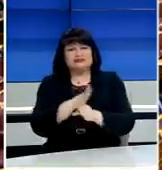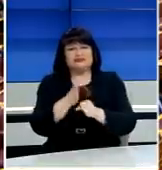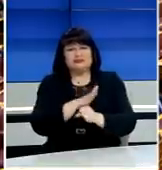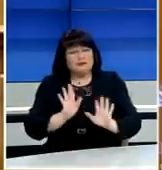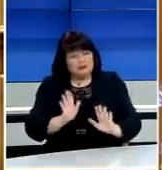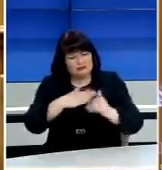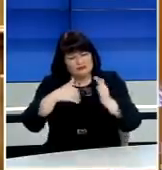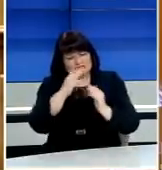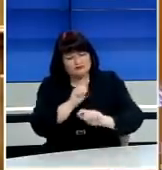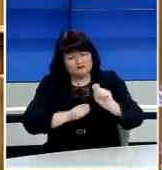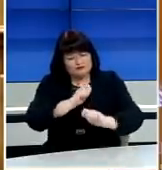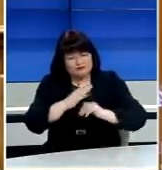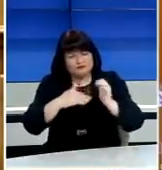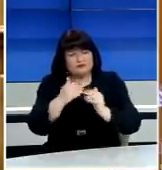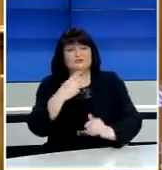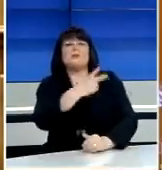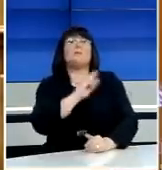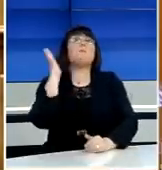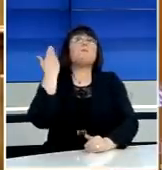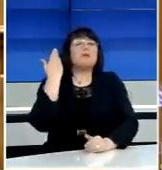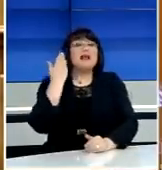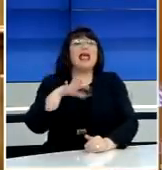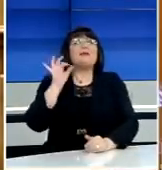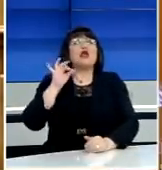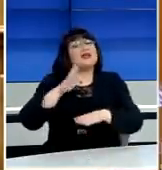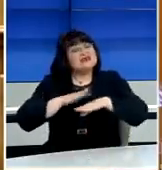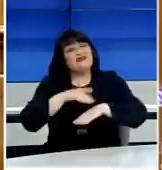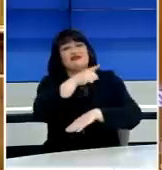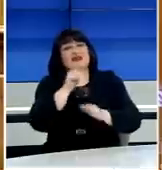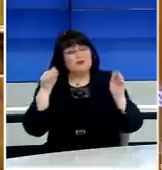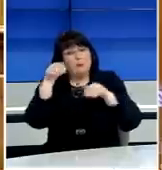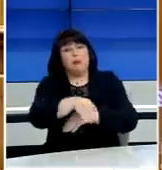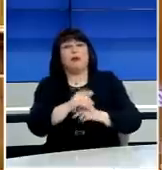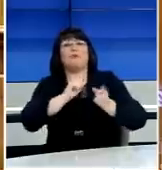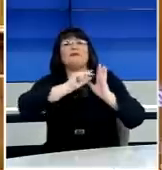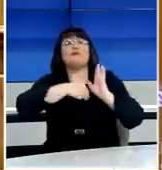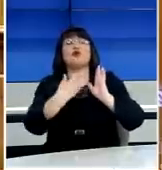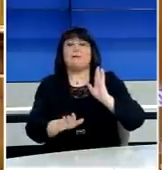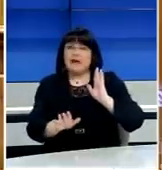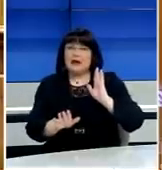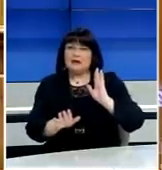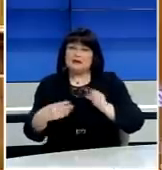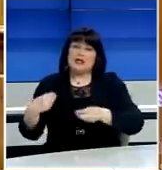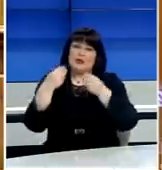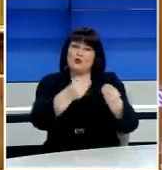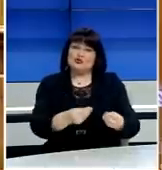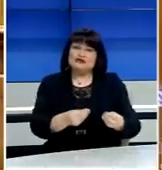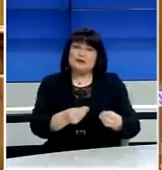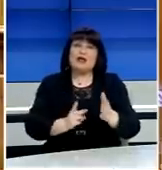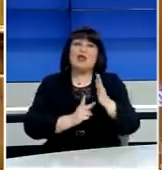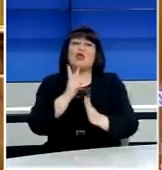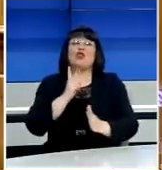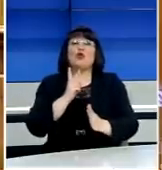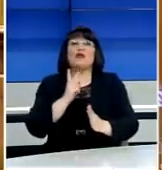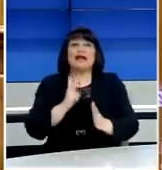ερείπια δικό σας παλαιότερων επιλογών που μας βύθιζαν στα μνημόνια και ήταν για 12